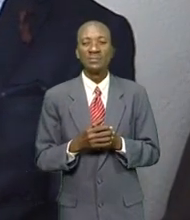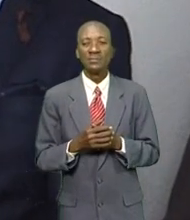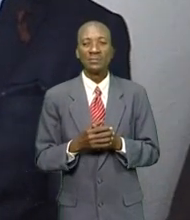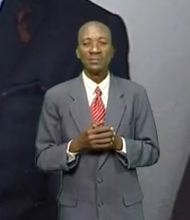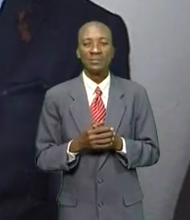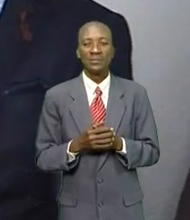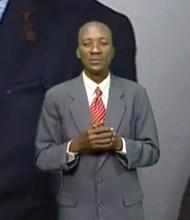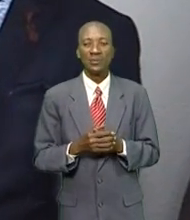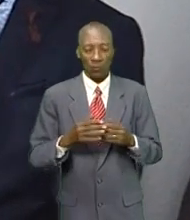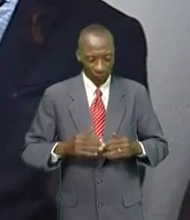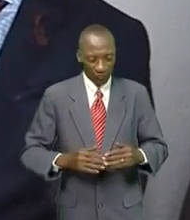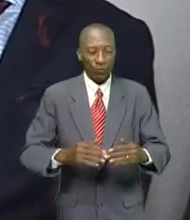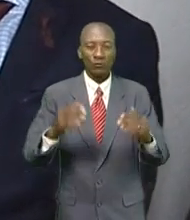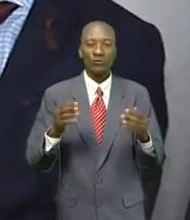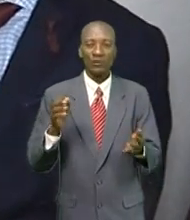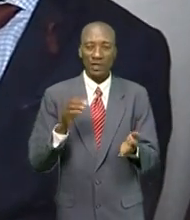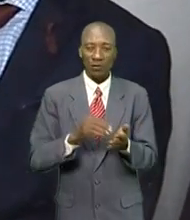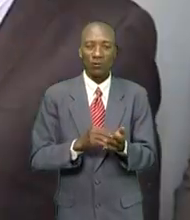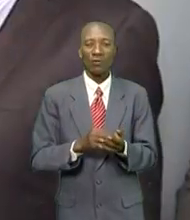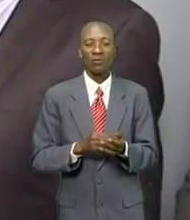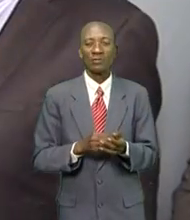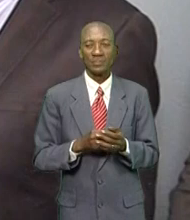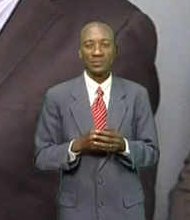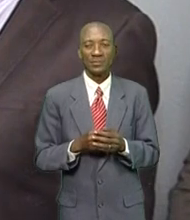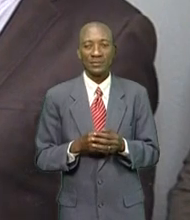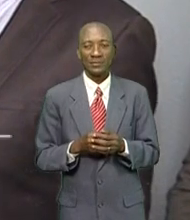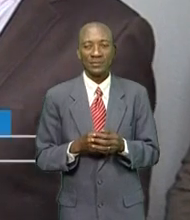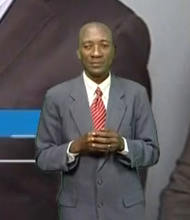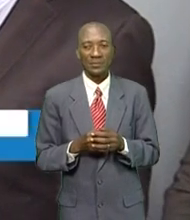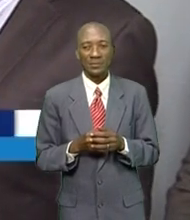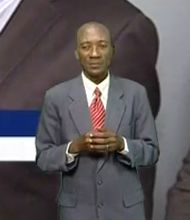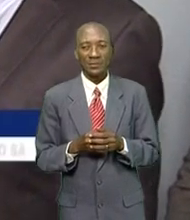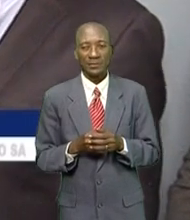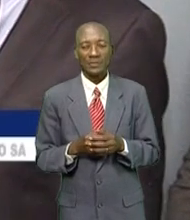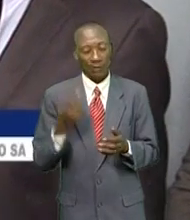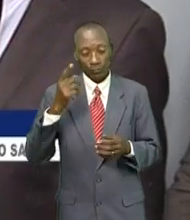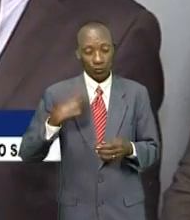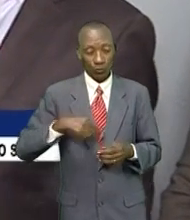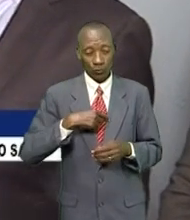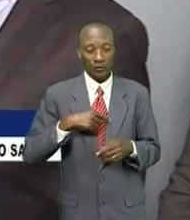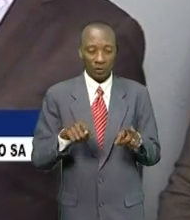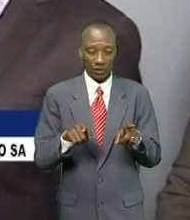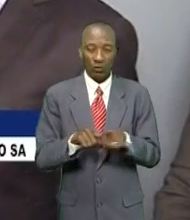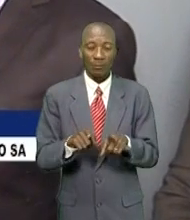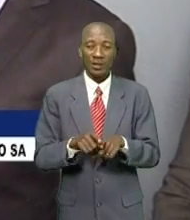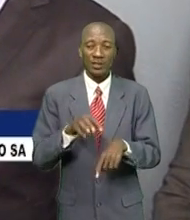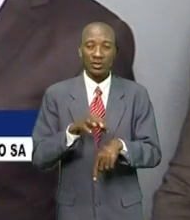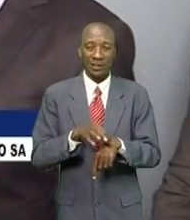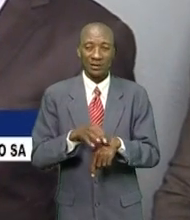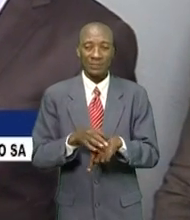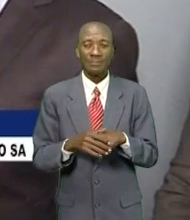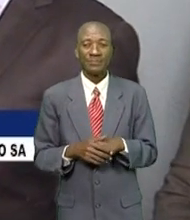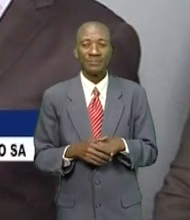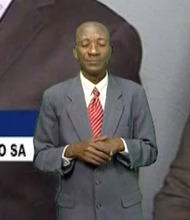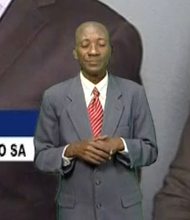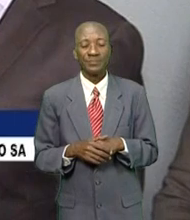se poursuivra avec un autre opérateur. Pour nous, c'est une opportunité à saisir. Pourquoi ?